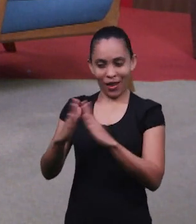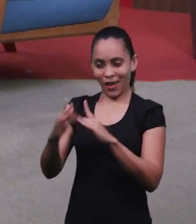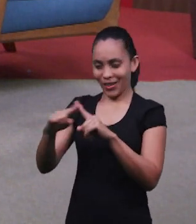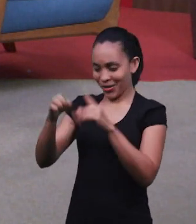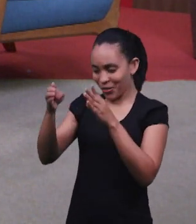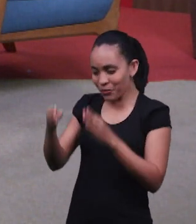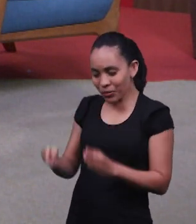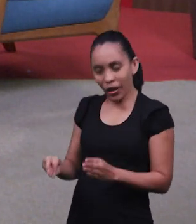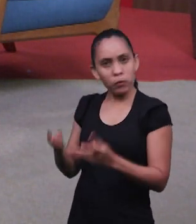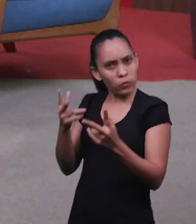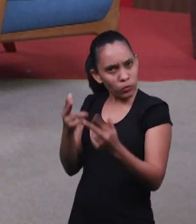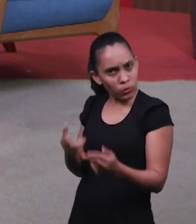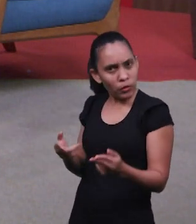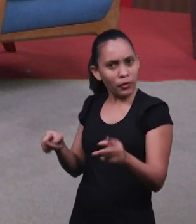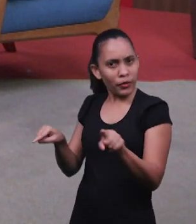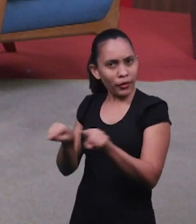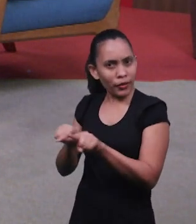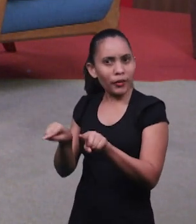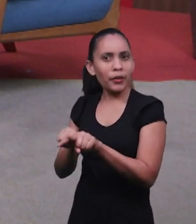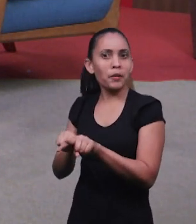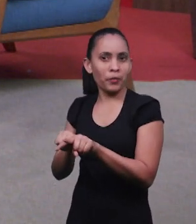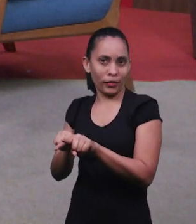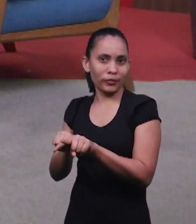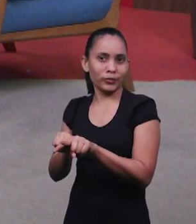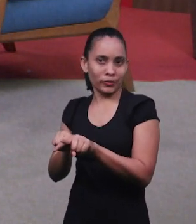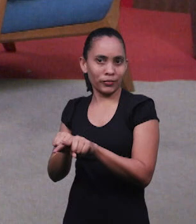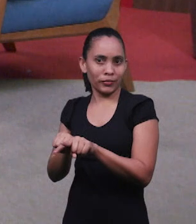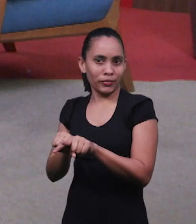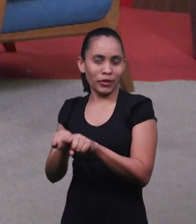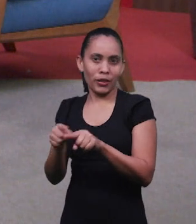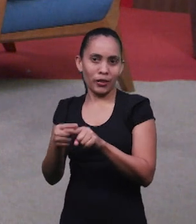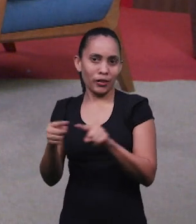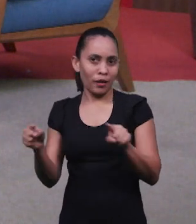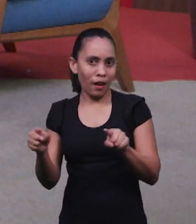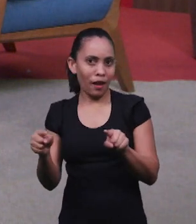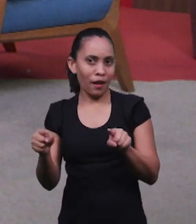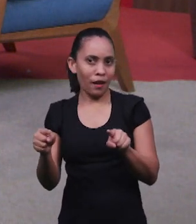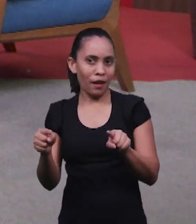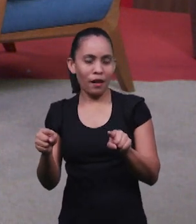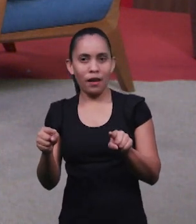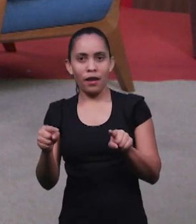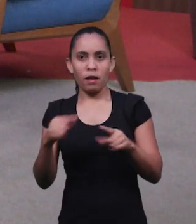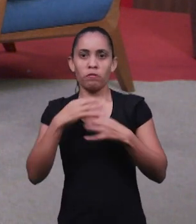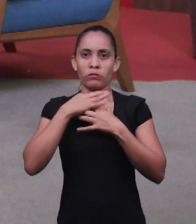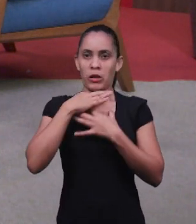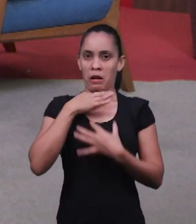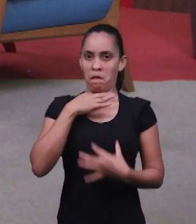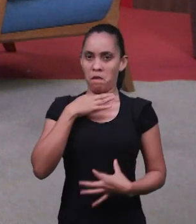Se présenter bien. L'Église, elle se présente bien. Mais, en fait, euh,